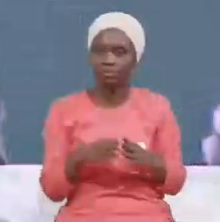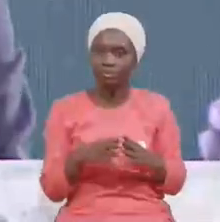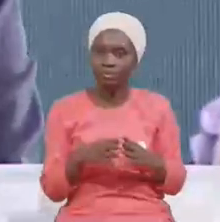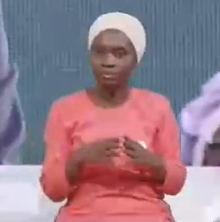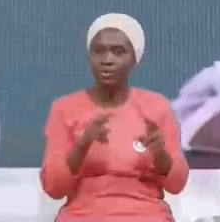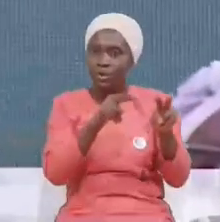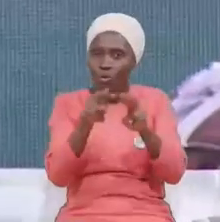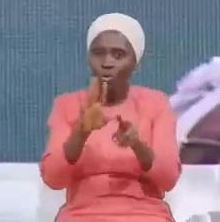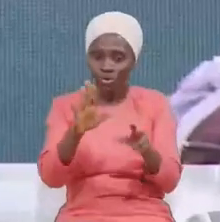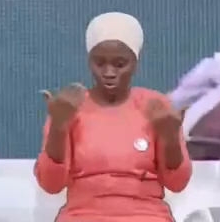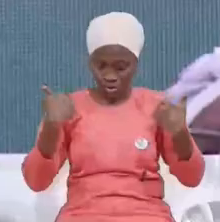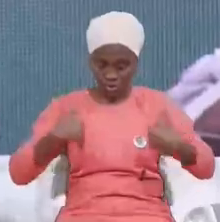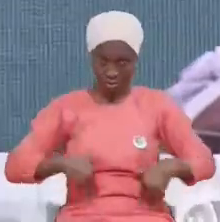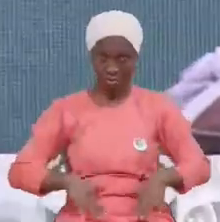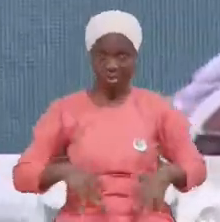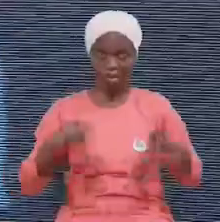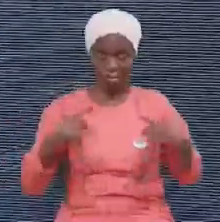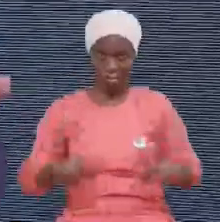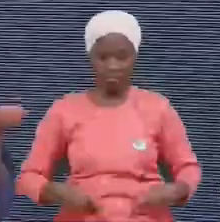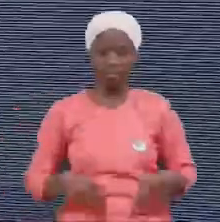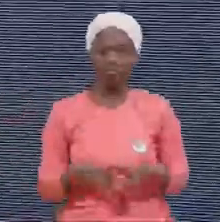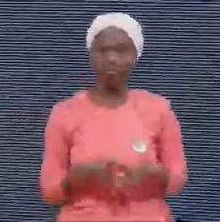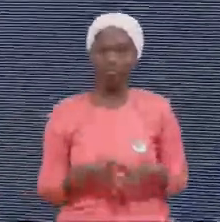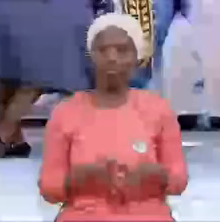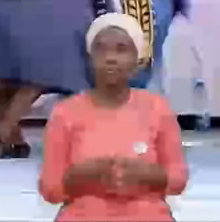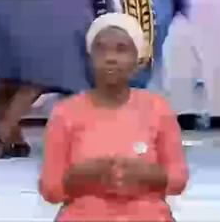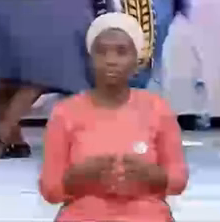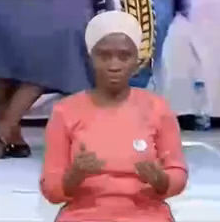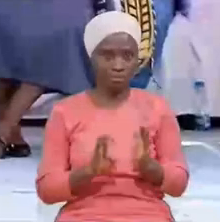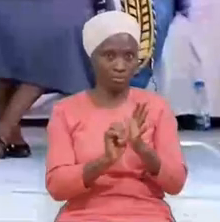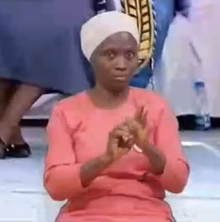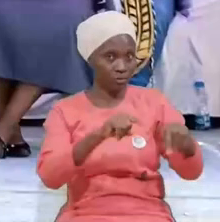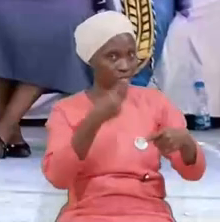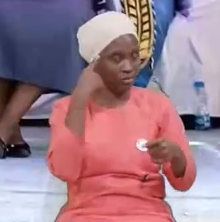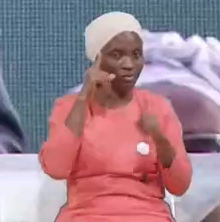ton apparence. Tu veux passer un examen.